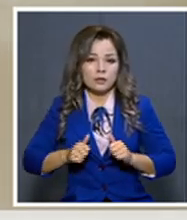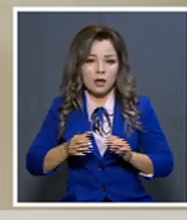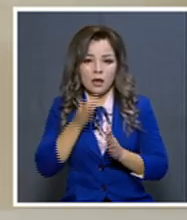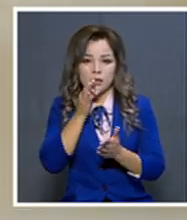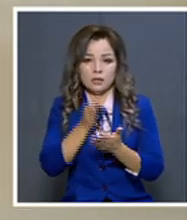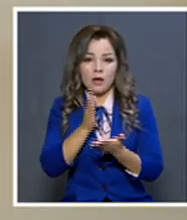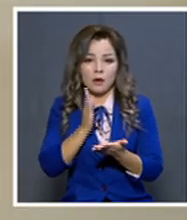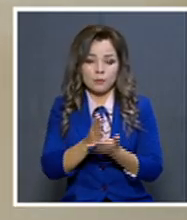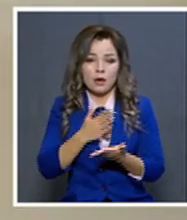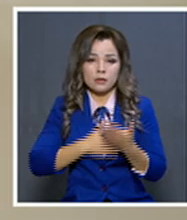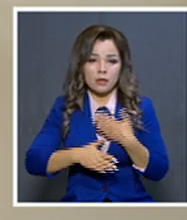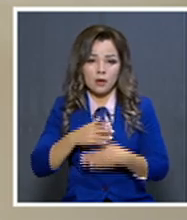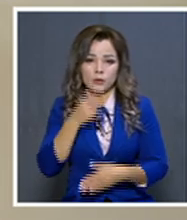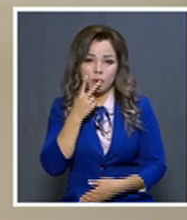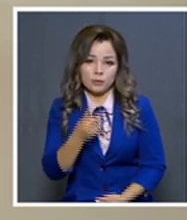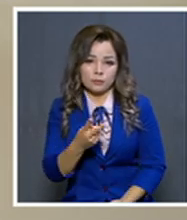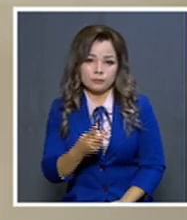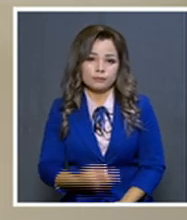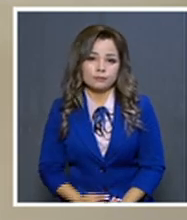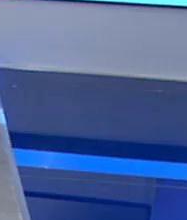екен. Мен соған қуандым.